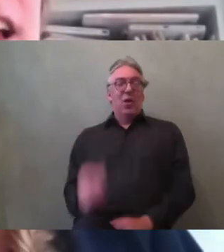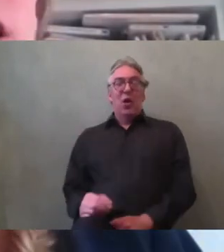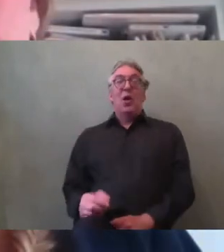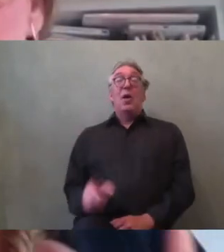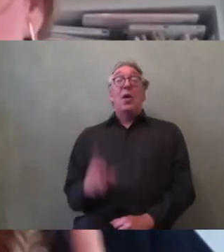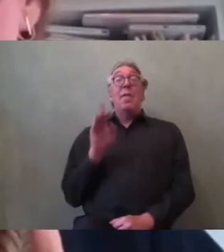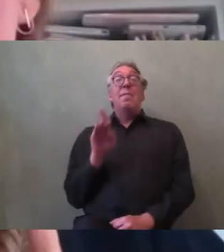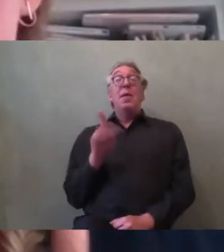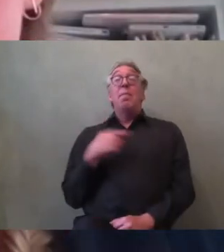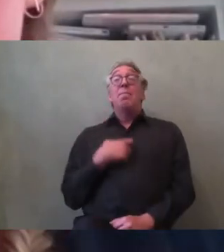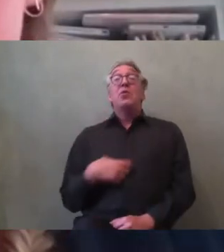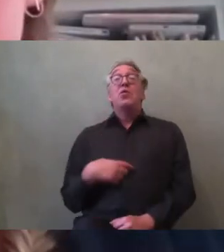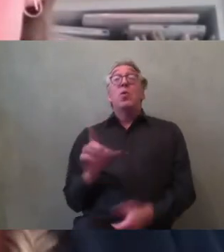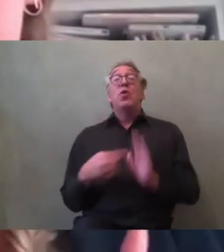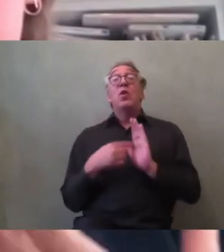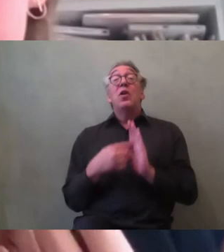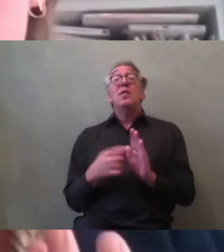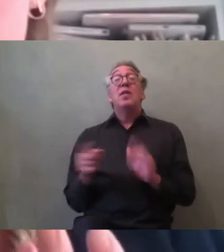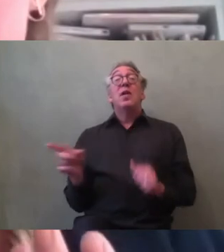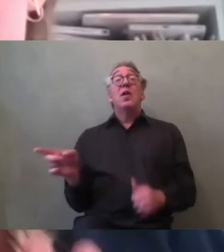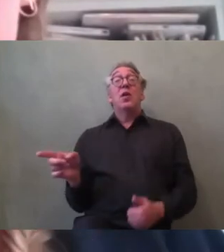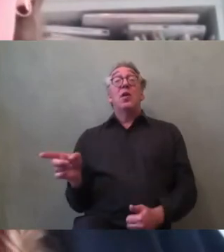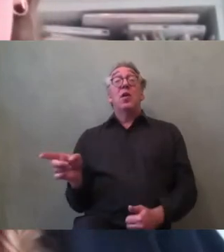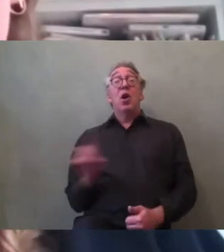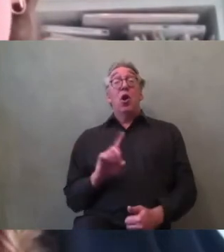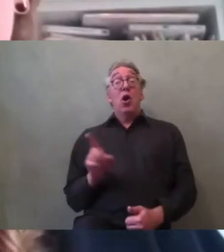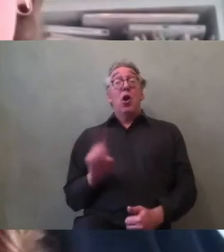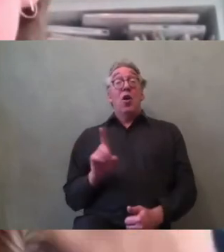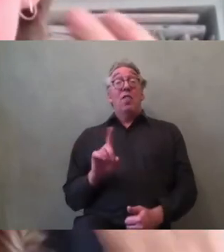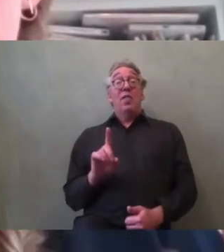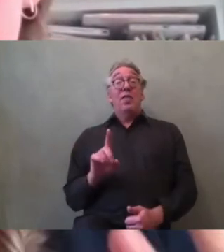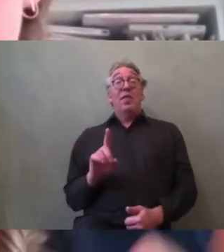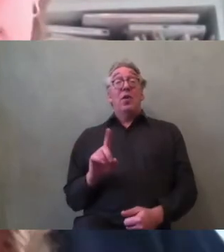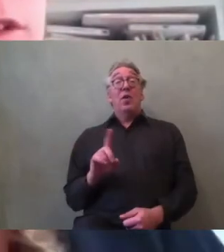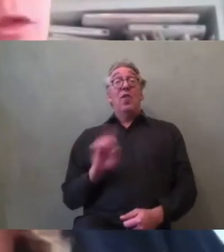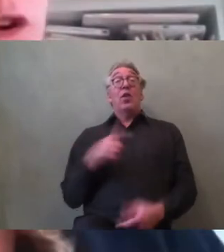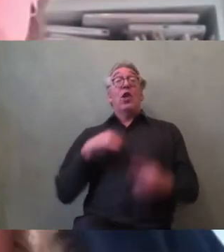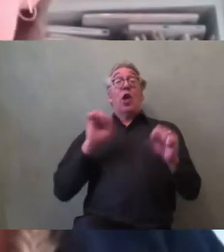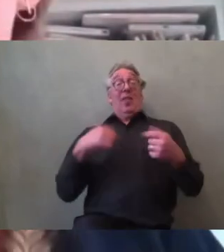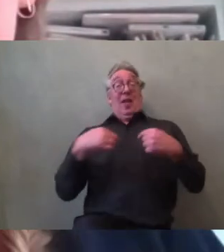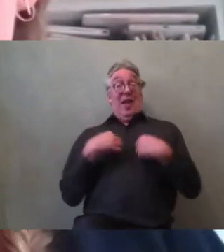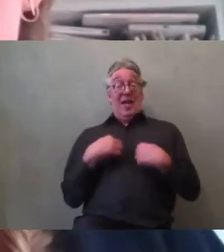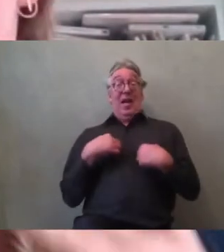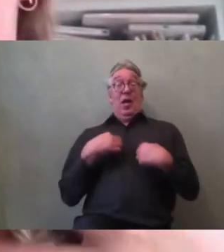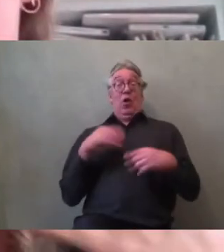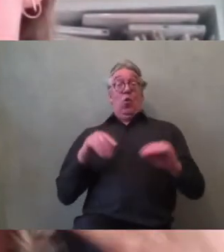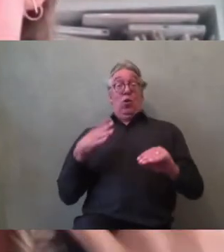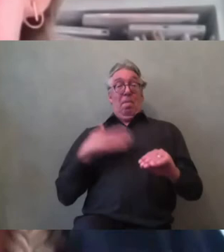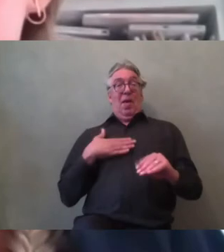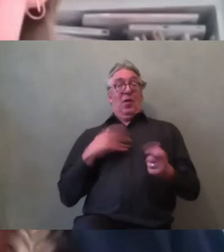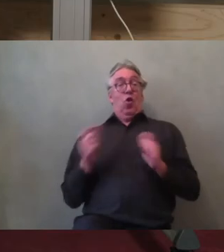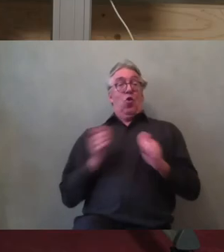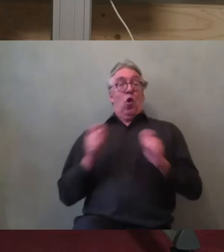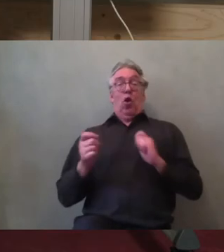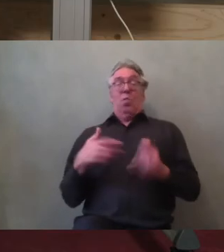eigenlijk aan welke rol heb ik in mijn rol binnen mijn organisatie. Of je nou in een museum werkt, of je voor de overheid, of voor een